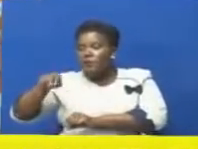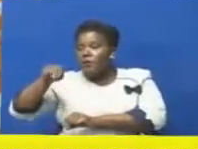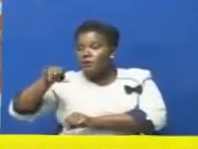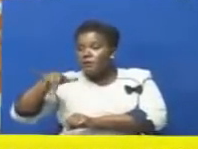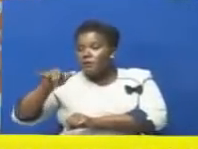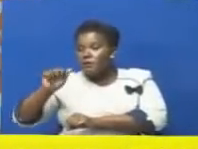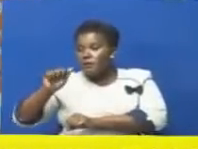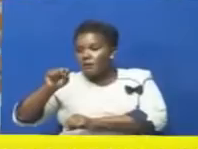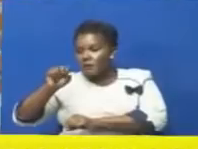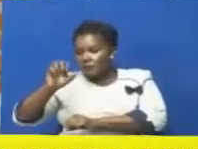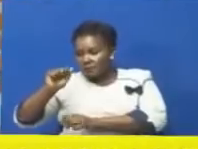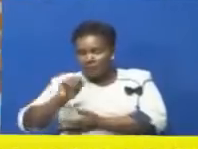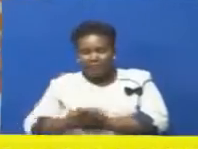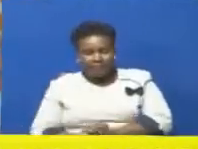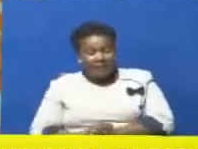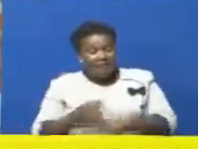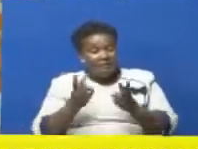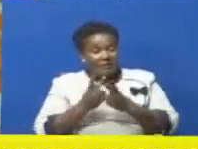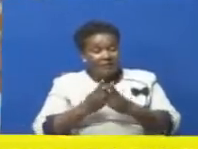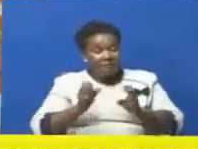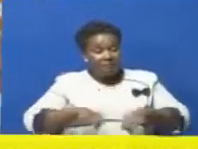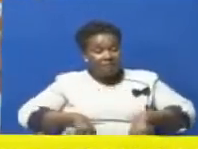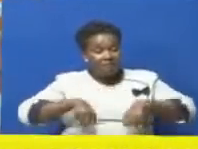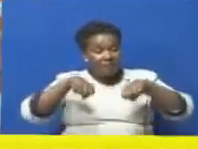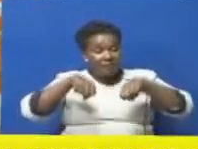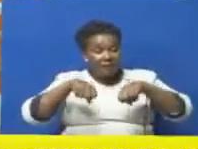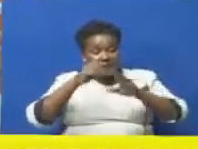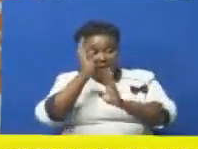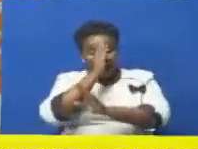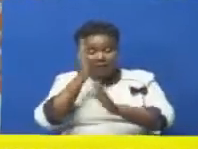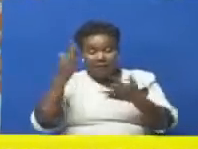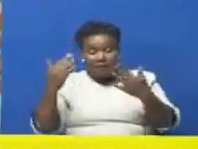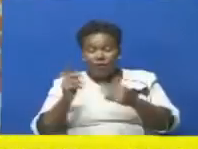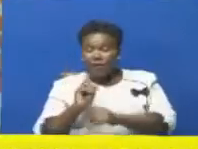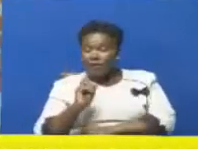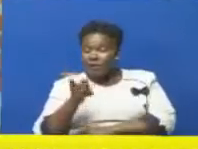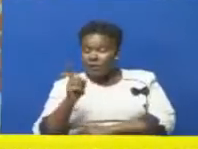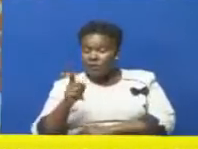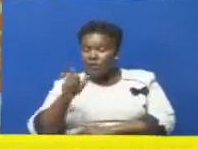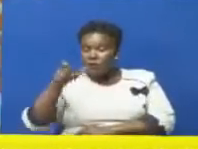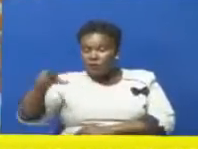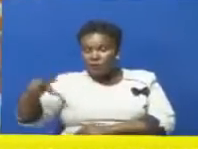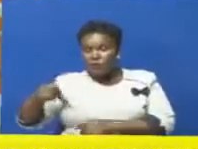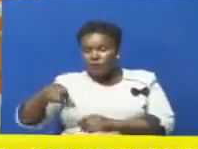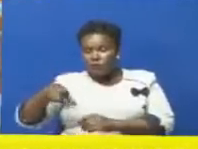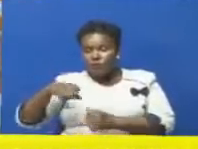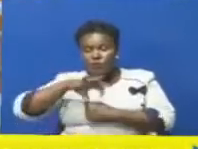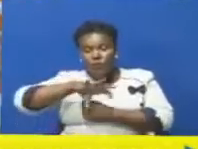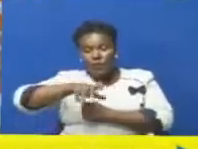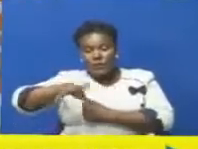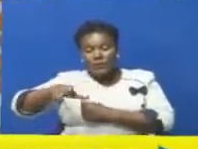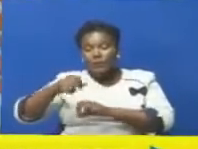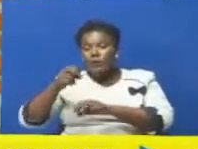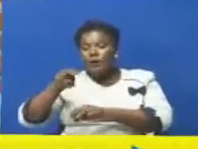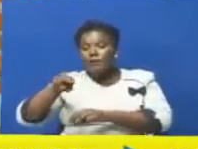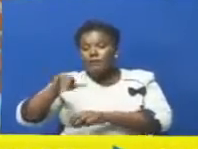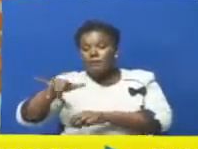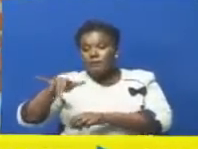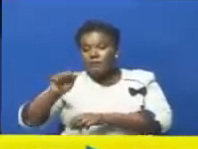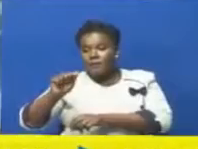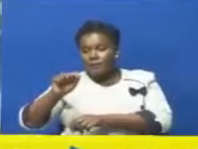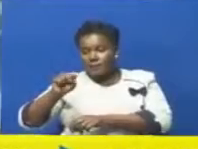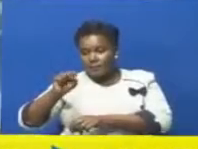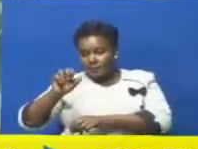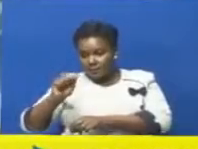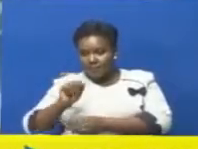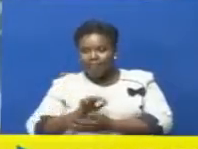mkali katika baadhi ya maeneo yaliyoko katika ziwa Nyasa. Hivyo wananchi wa maeneo haya wanashauriwa kuchukua hatua stahiki.